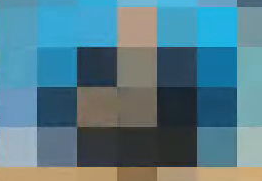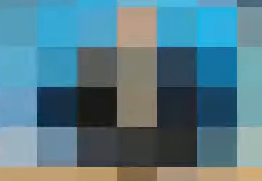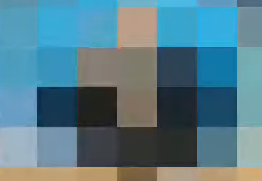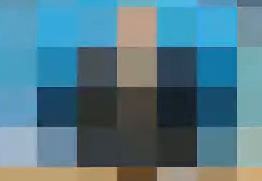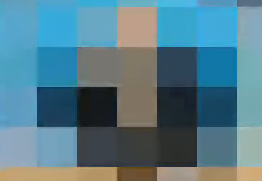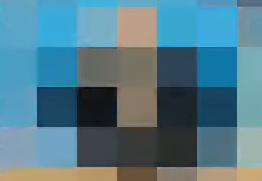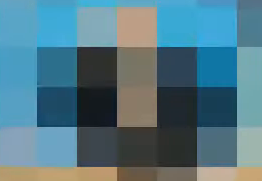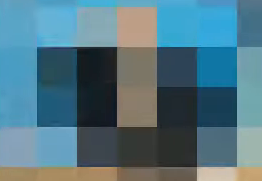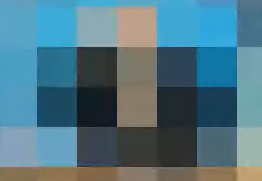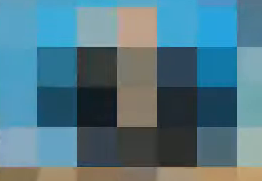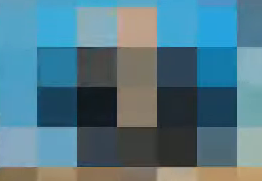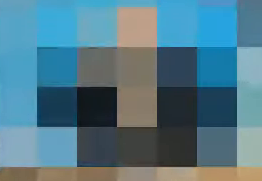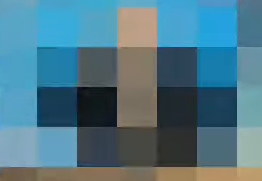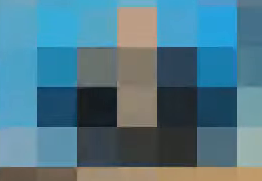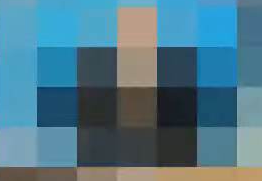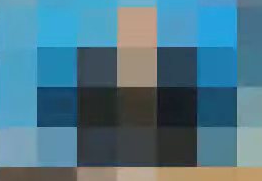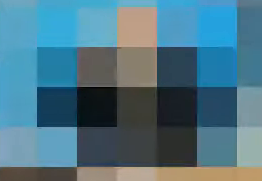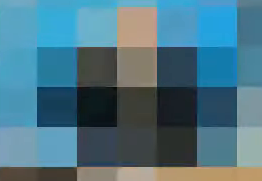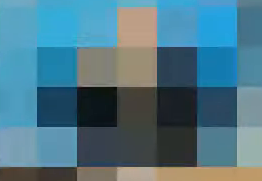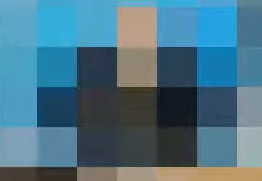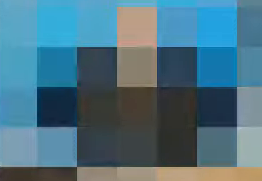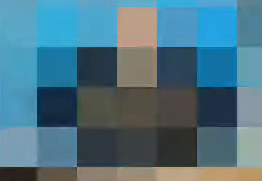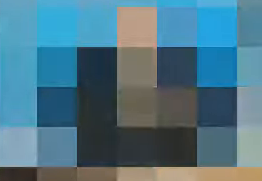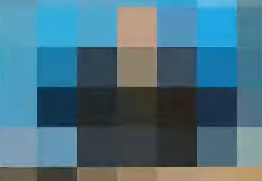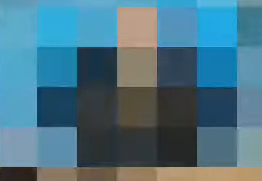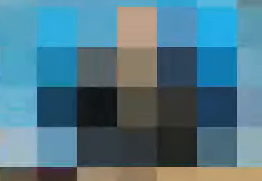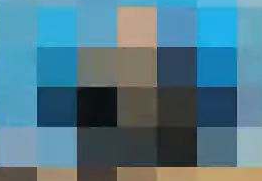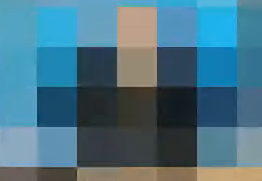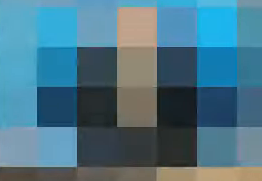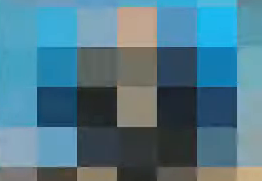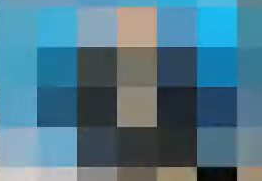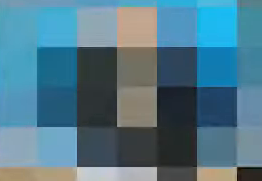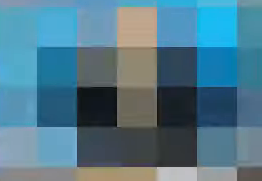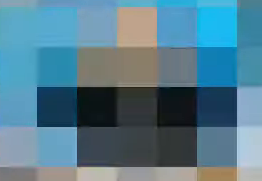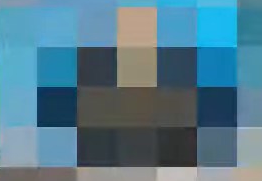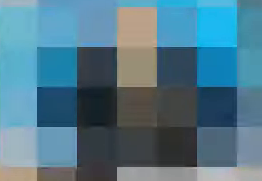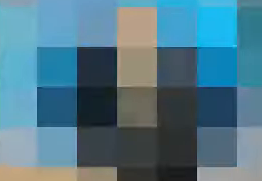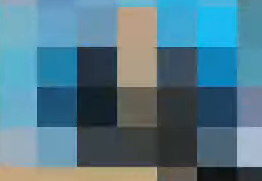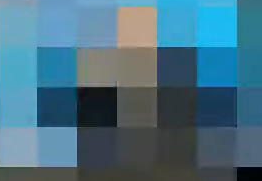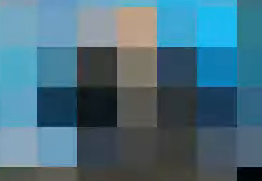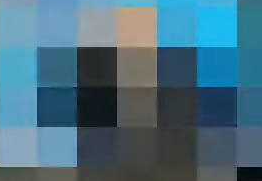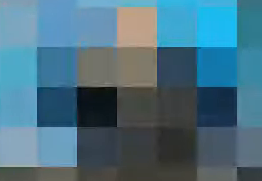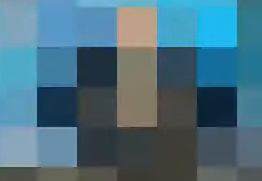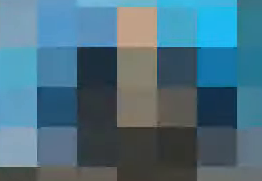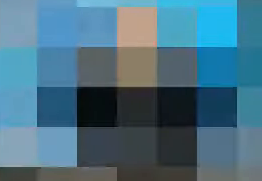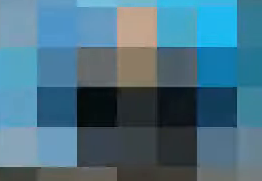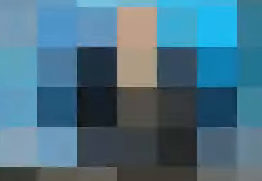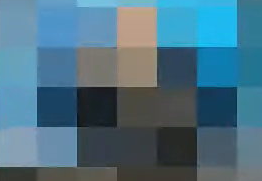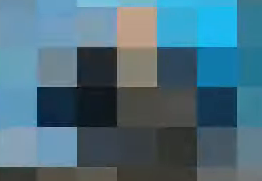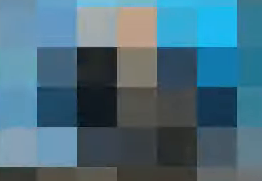السلطات الفلسطينية تدعو لتحقيق بشأن مقابر جماعية في مستشفيين بغزة، وحصيلة شهداء غزة تتجاوز